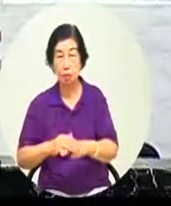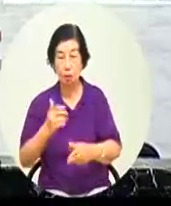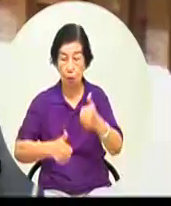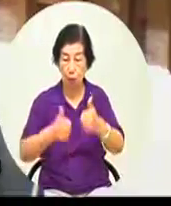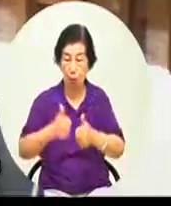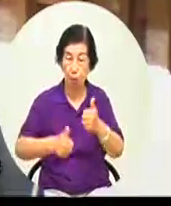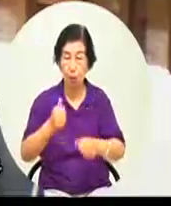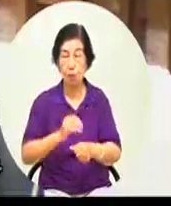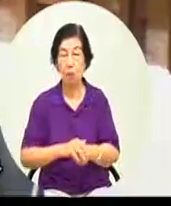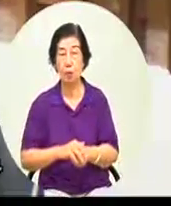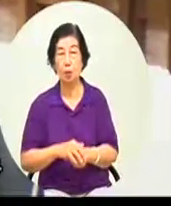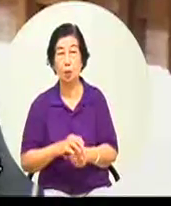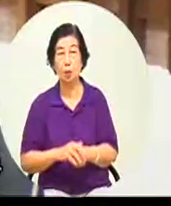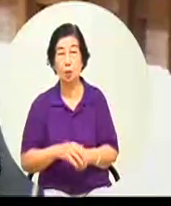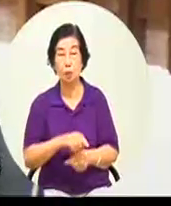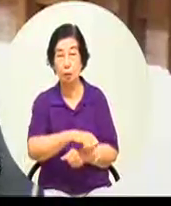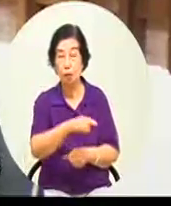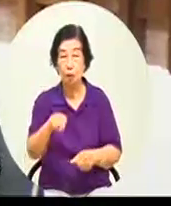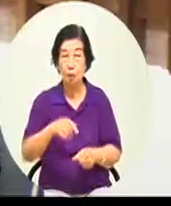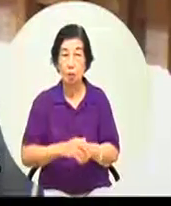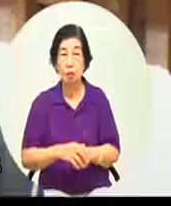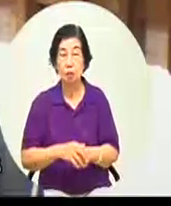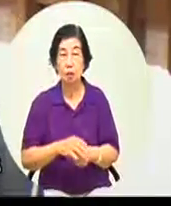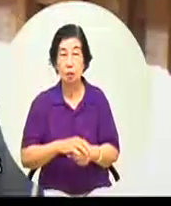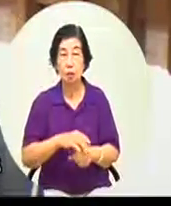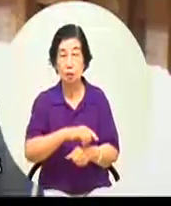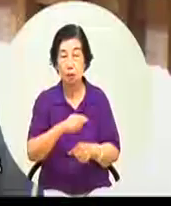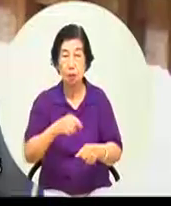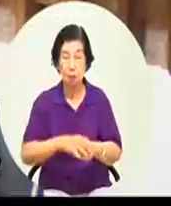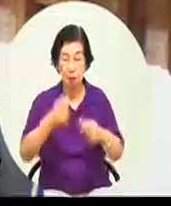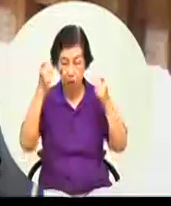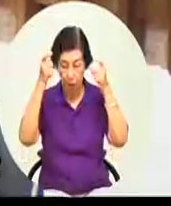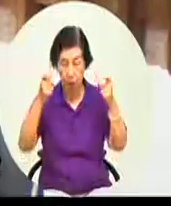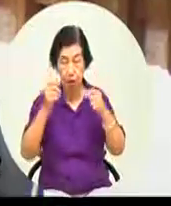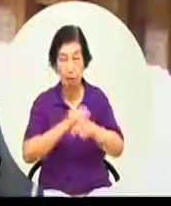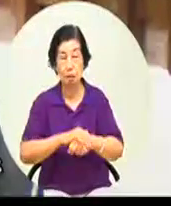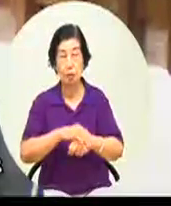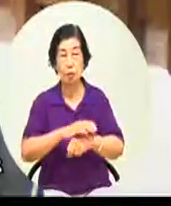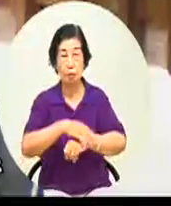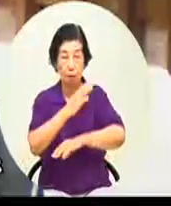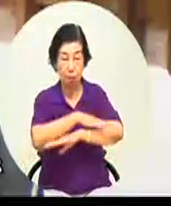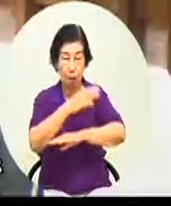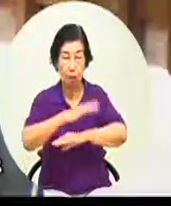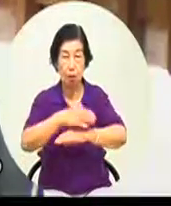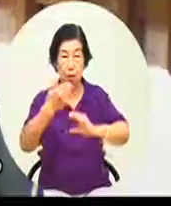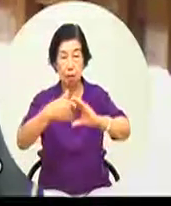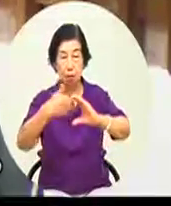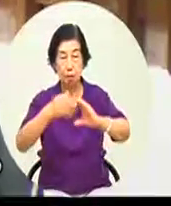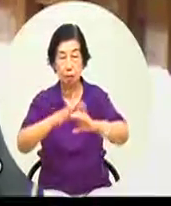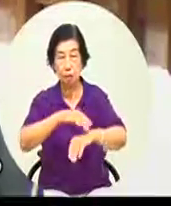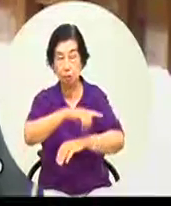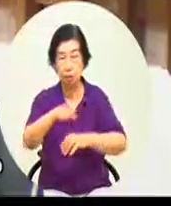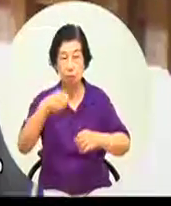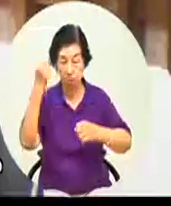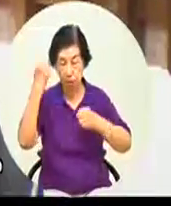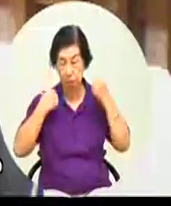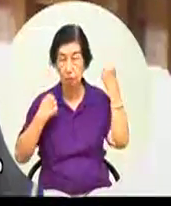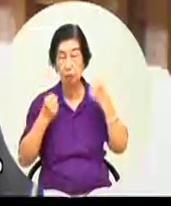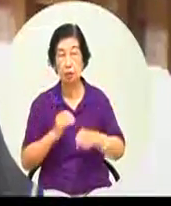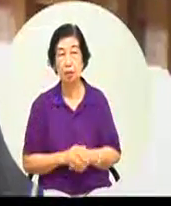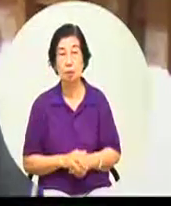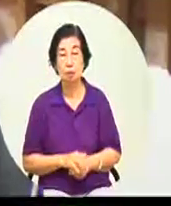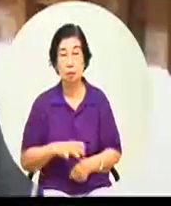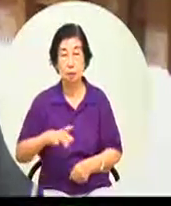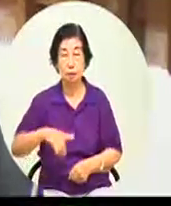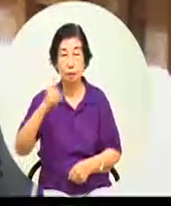管所有高雄的市民朋友议员同仁、媒体朋友大家早首先我要来请